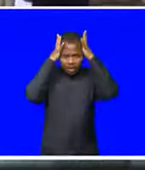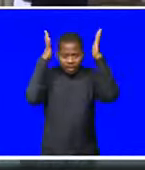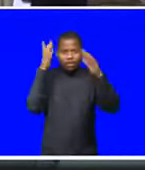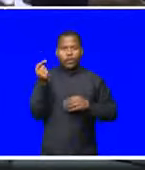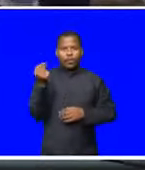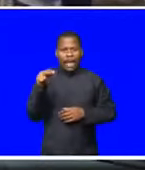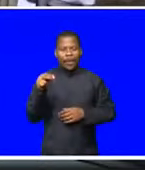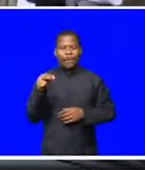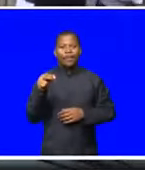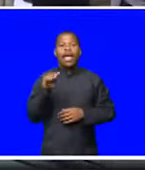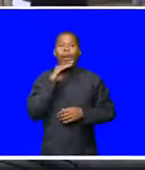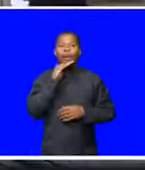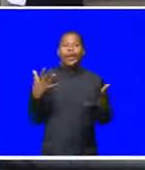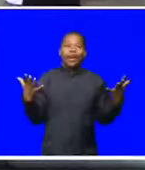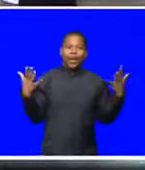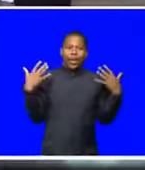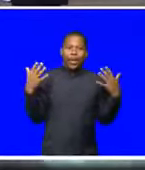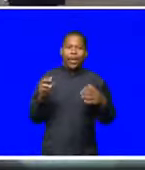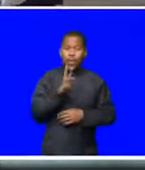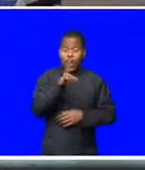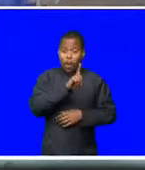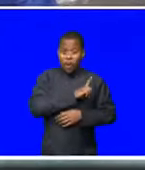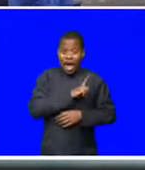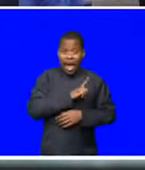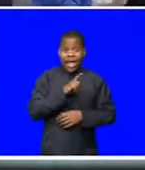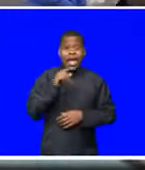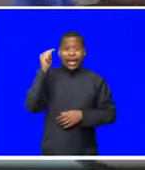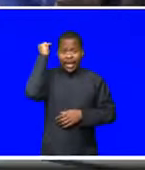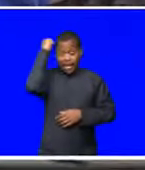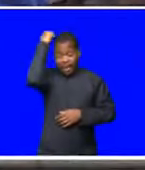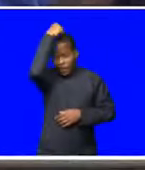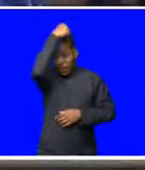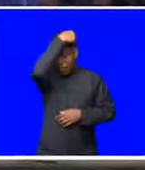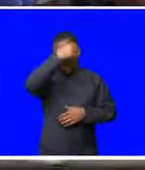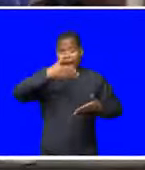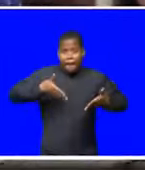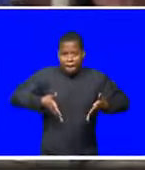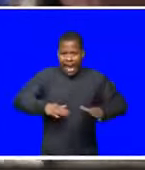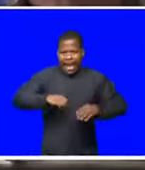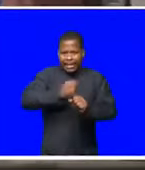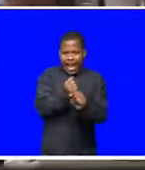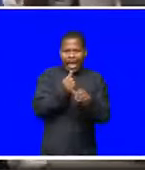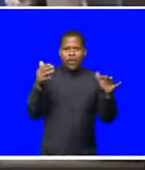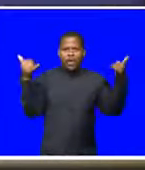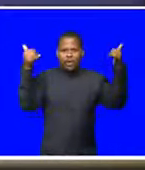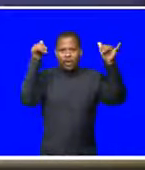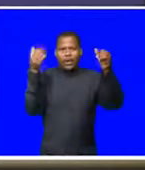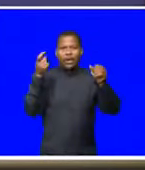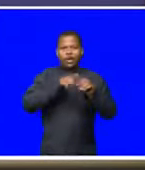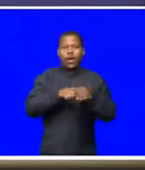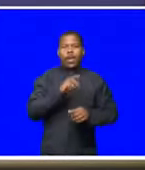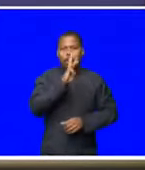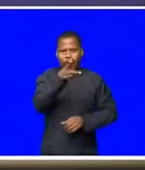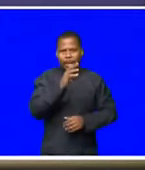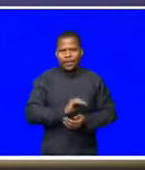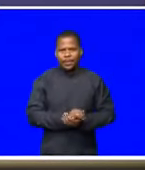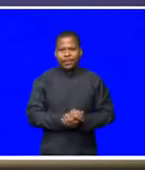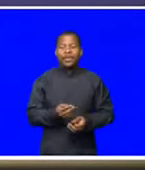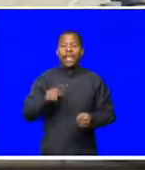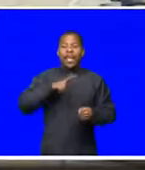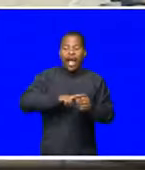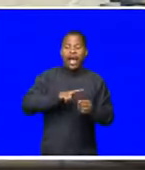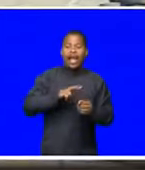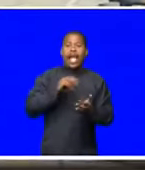ngalesibili njengoba kulelanga likutalwa kwengwenyama inkosi Mzwati wesithathu. Ingwenya ehlangothini